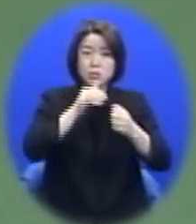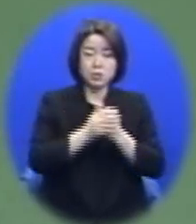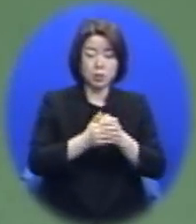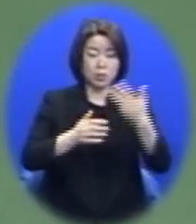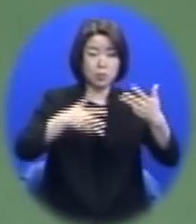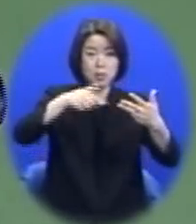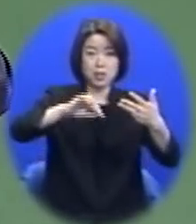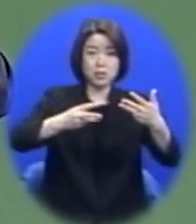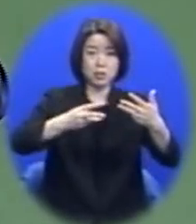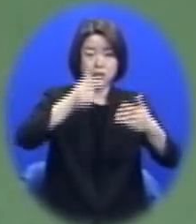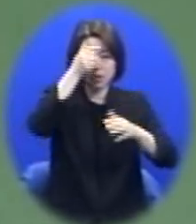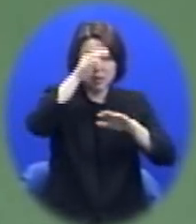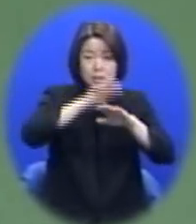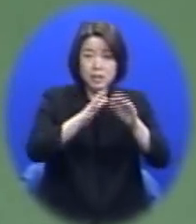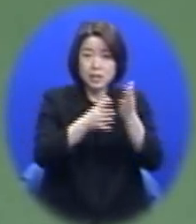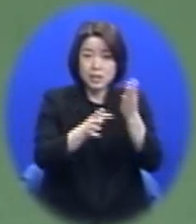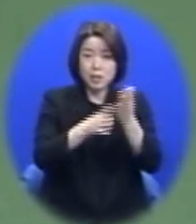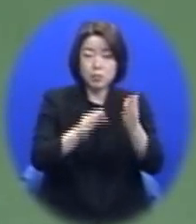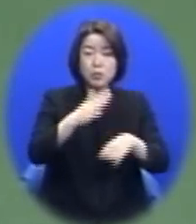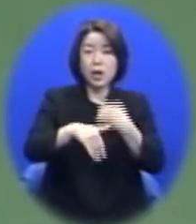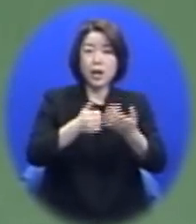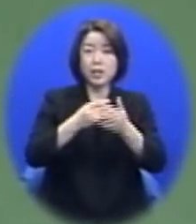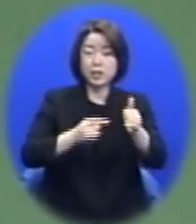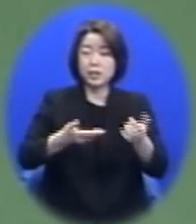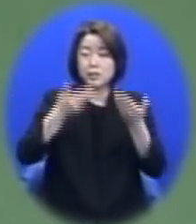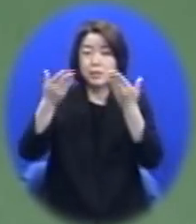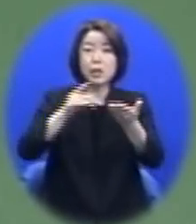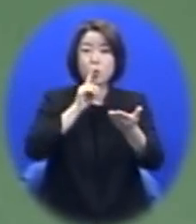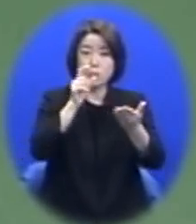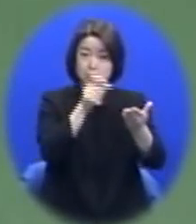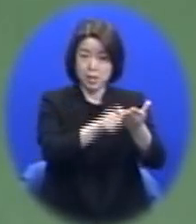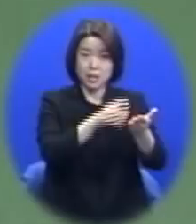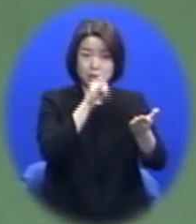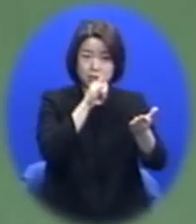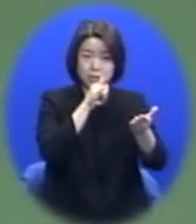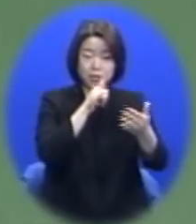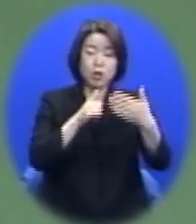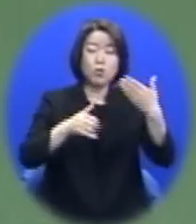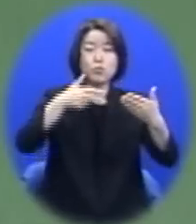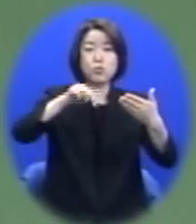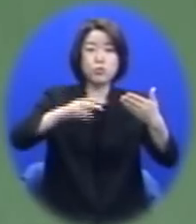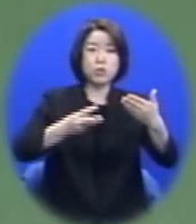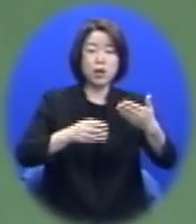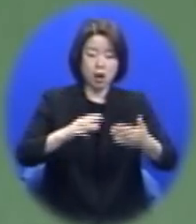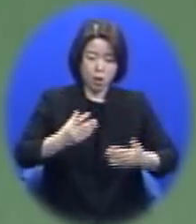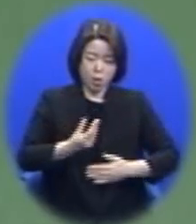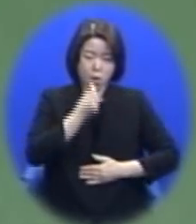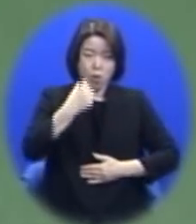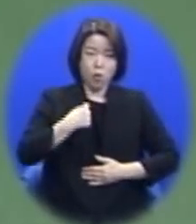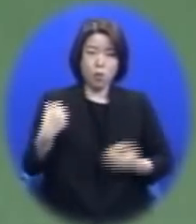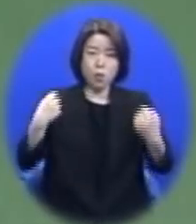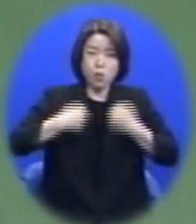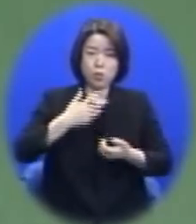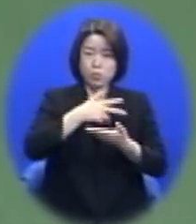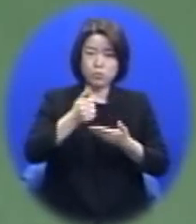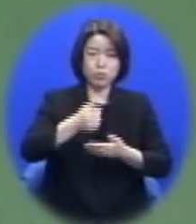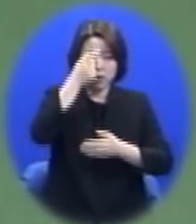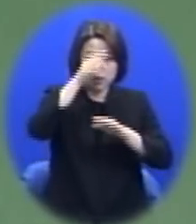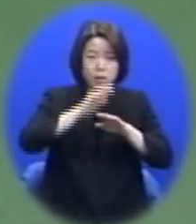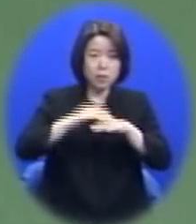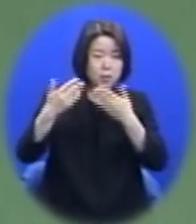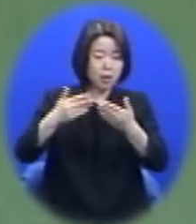8절에서는 예물을 하나님께 드리라고 말합니다. 9절에서는 거룩한 옷을 입고 예배하라, 하나님 앞에